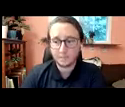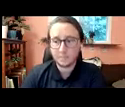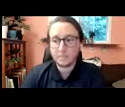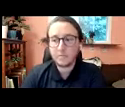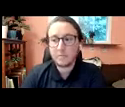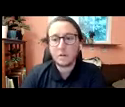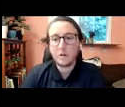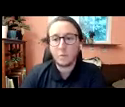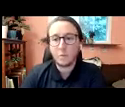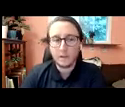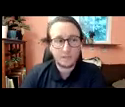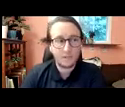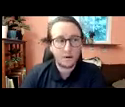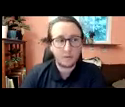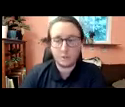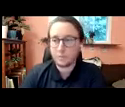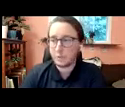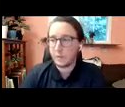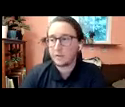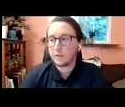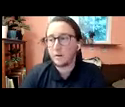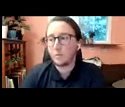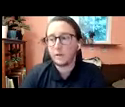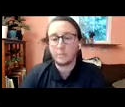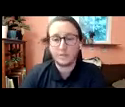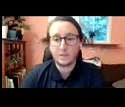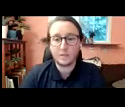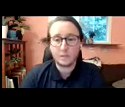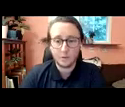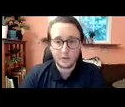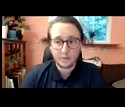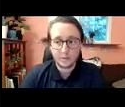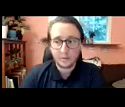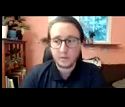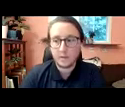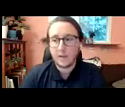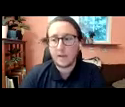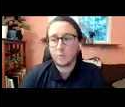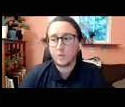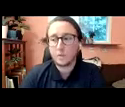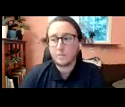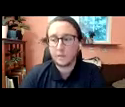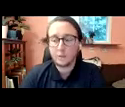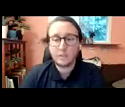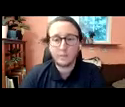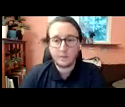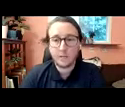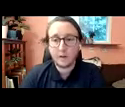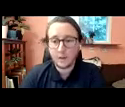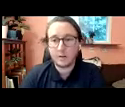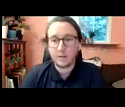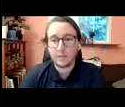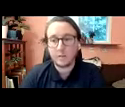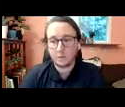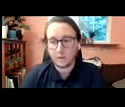suivant ces lignes directrices. De quoi s'agit l'histoire, qu'est-ce qu'elle signifie, quelle est la perspective de